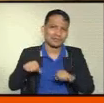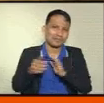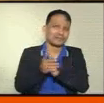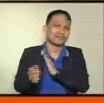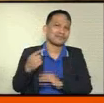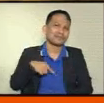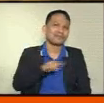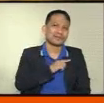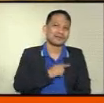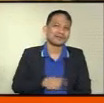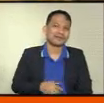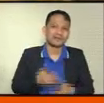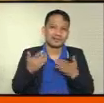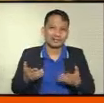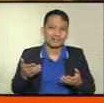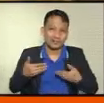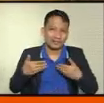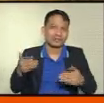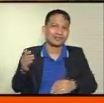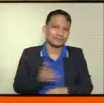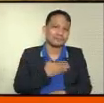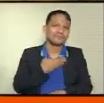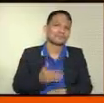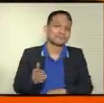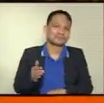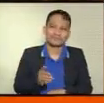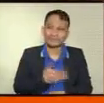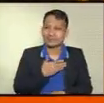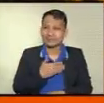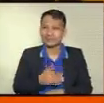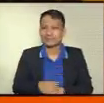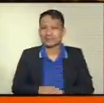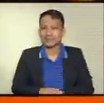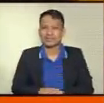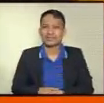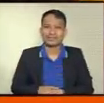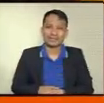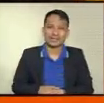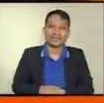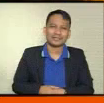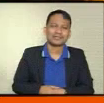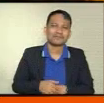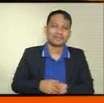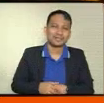kami! Tuloy lang ang kantahan! Love!